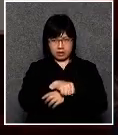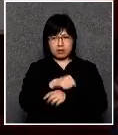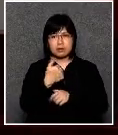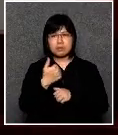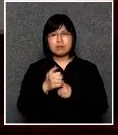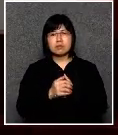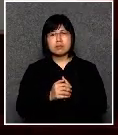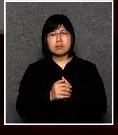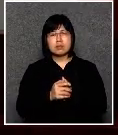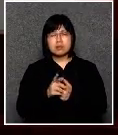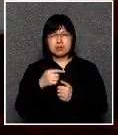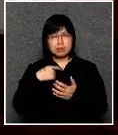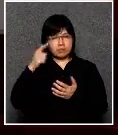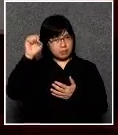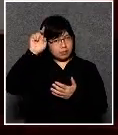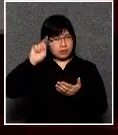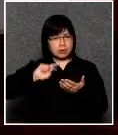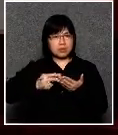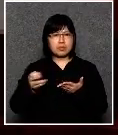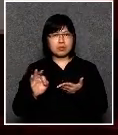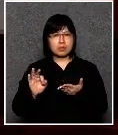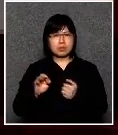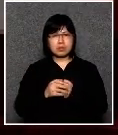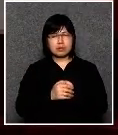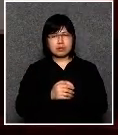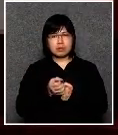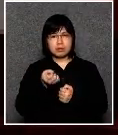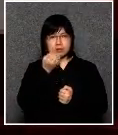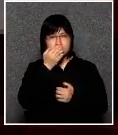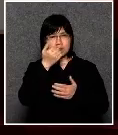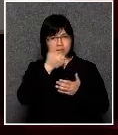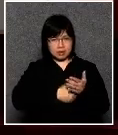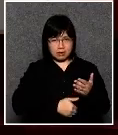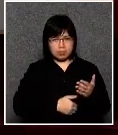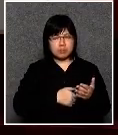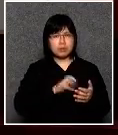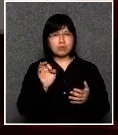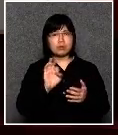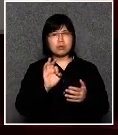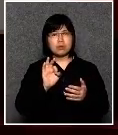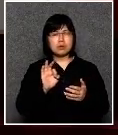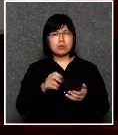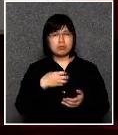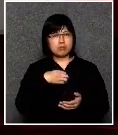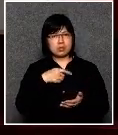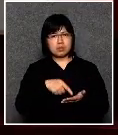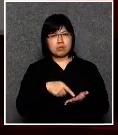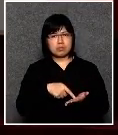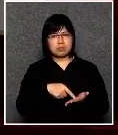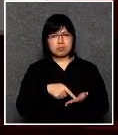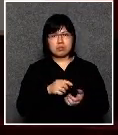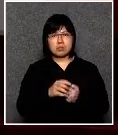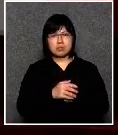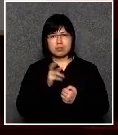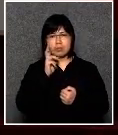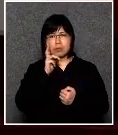咁點解我哋冇提修正案同埋冇去提即係呢個修正案嚟削減個開支咧？咁就係我哋覺得不但止，譬如話